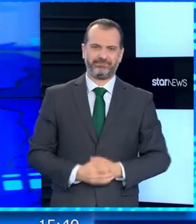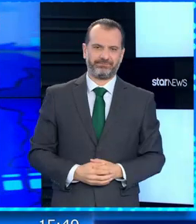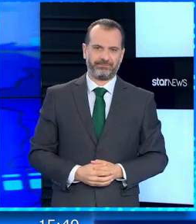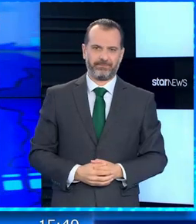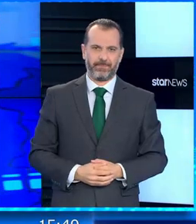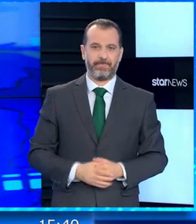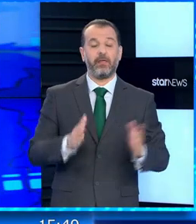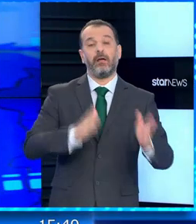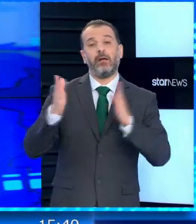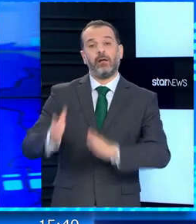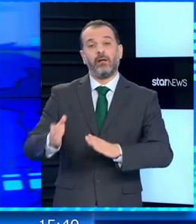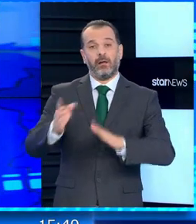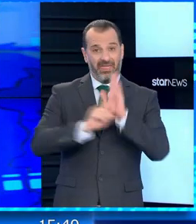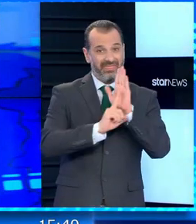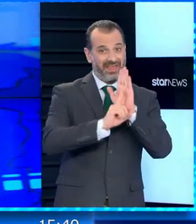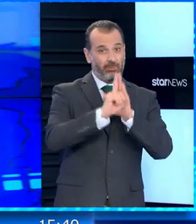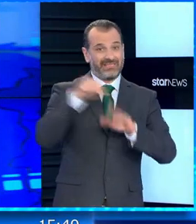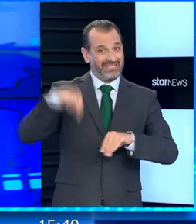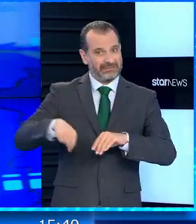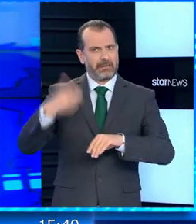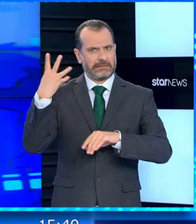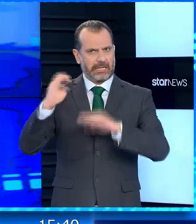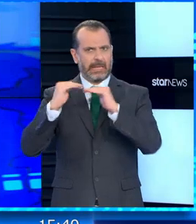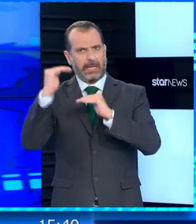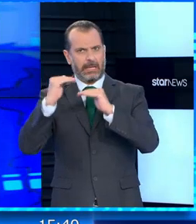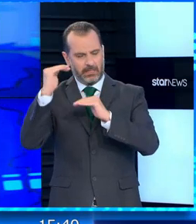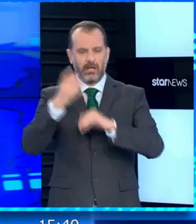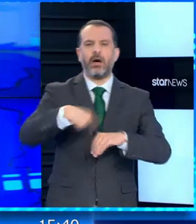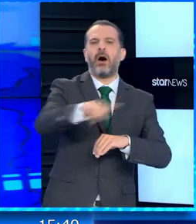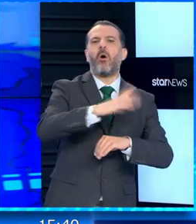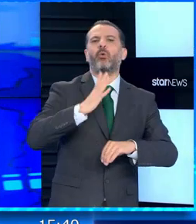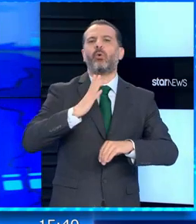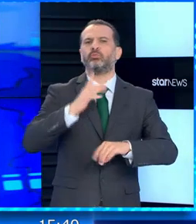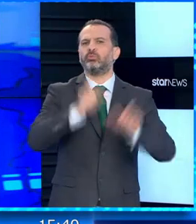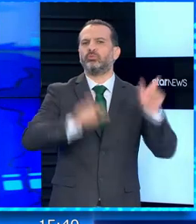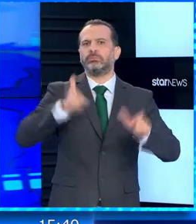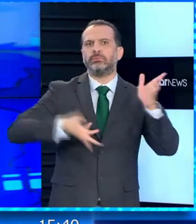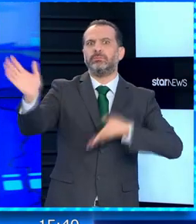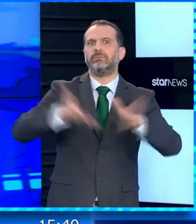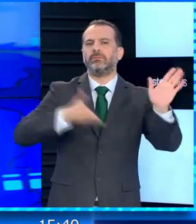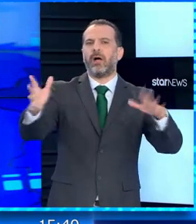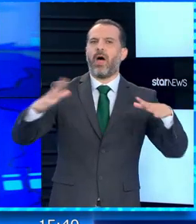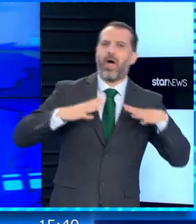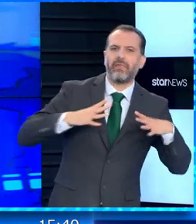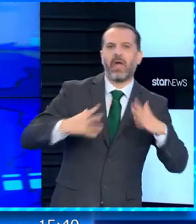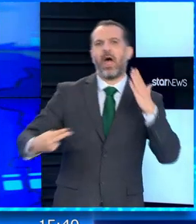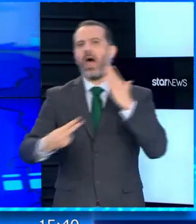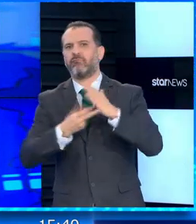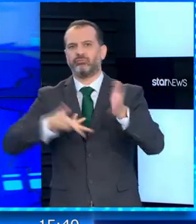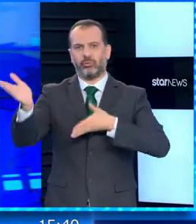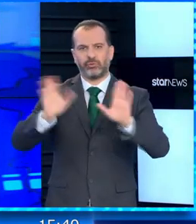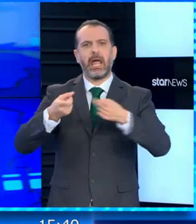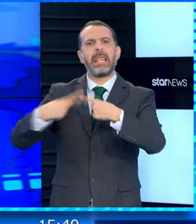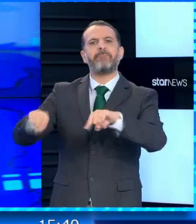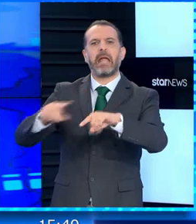Τώρα, τα σεραντάρια που πιάνει το θερμόμετρο σήμερα συνοδεύουν την έξοδο των αδιούχων του Αυγούστου και στα λιμάνια δεν πέφτει καρφίτσα.